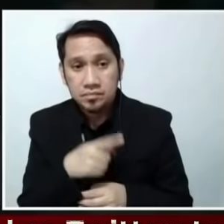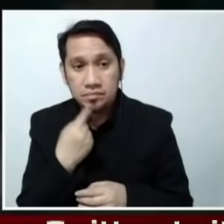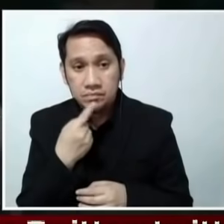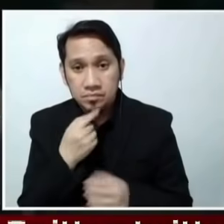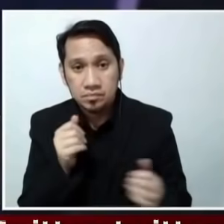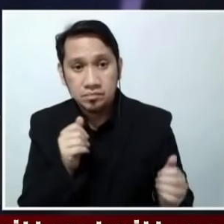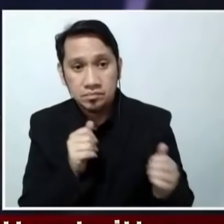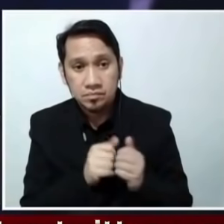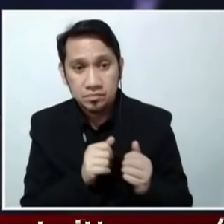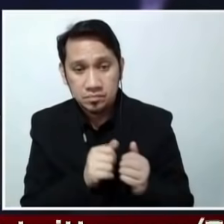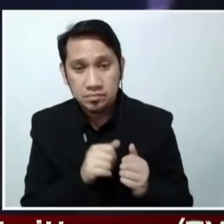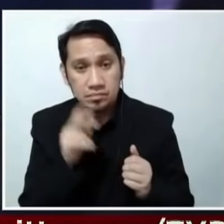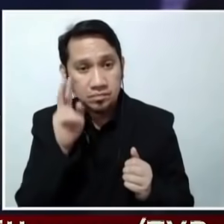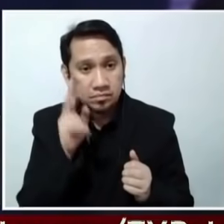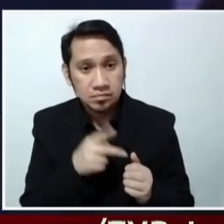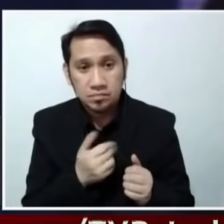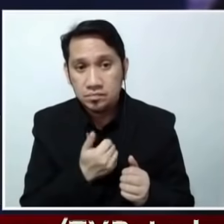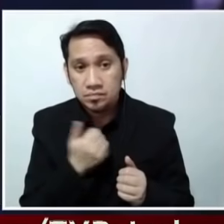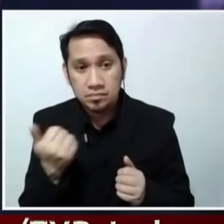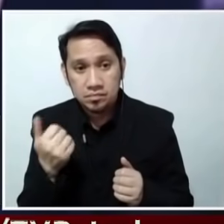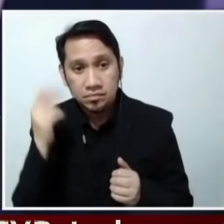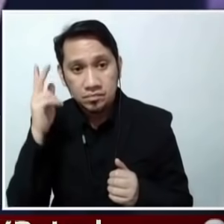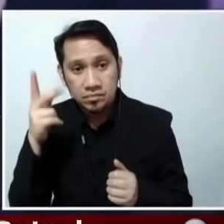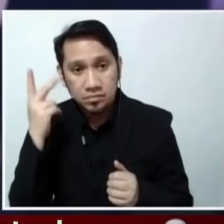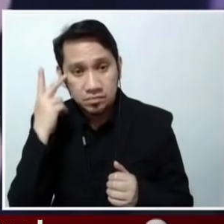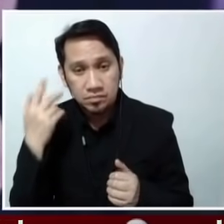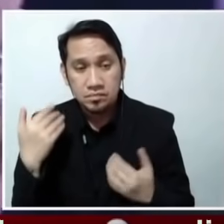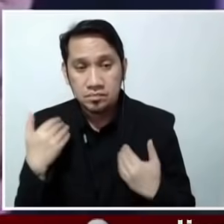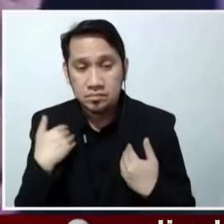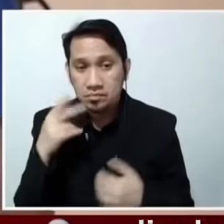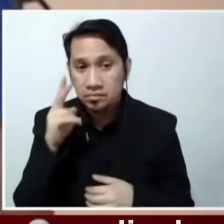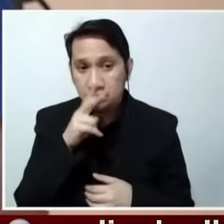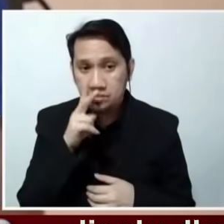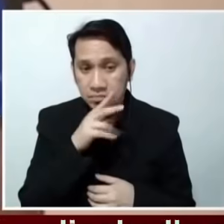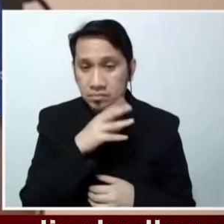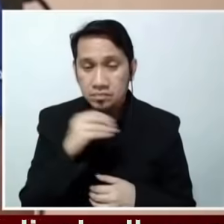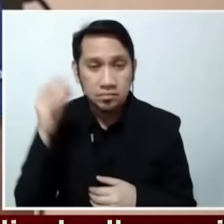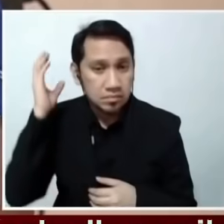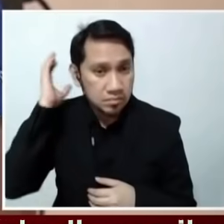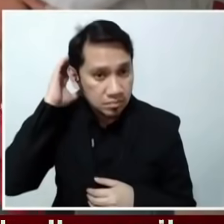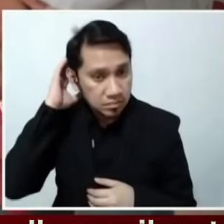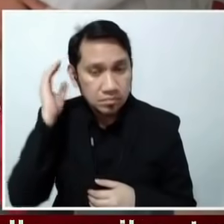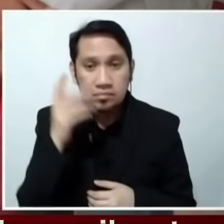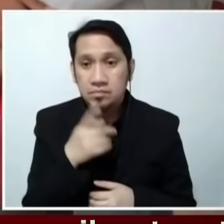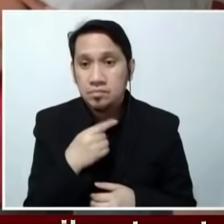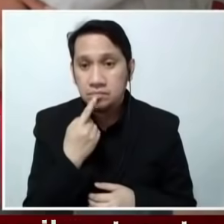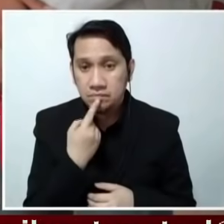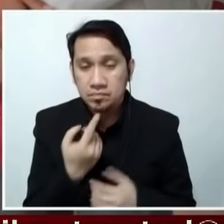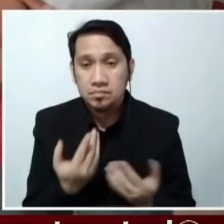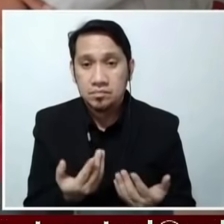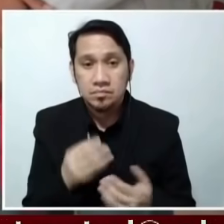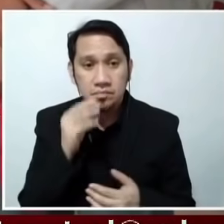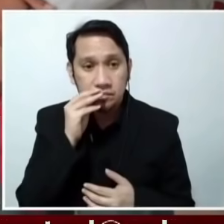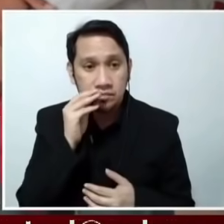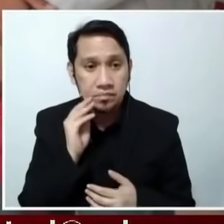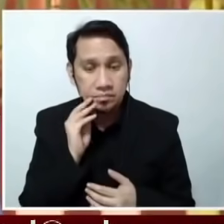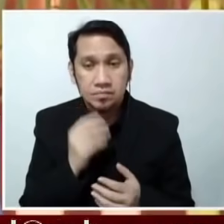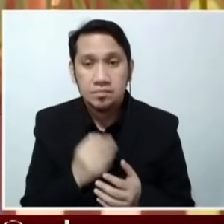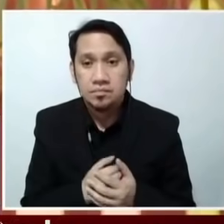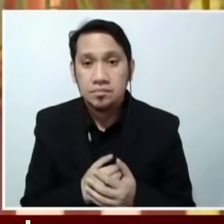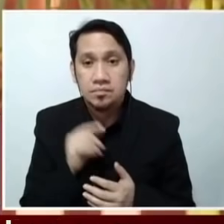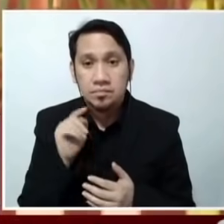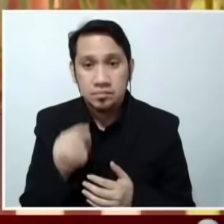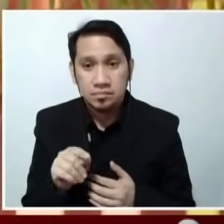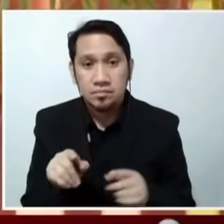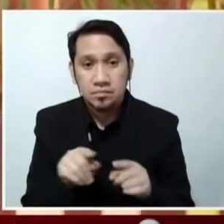vice-presidente ang ilang mga politiko na may balwarte sa Visayas at Mindanao. Kabilang dito, si Senator Manny Pacquiao na